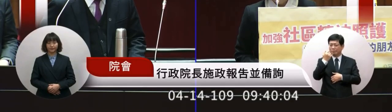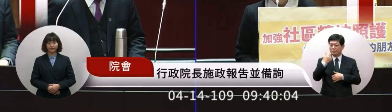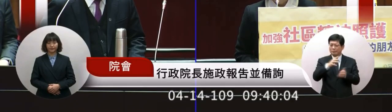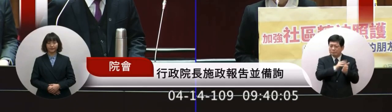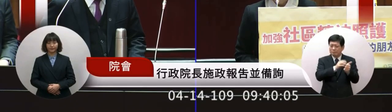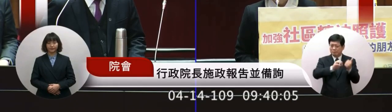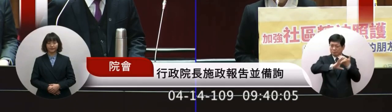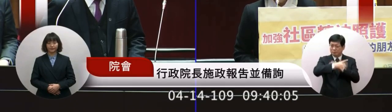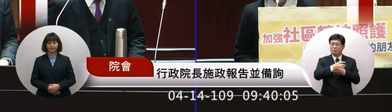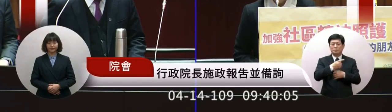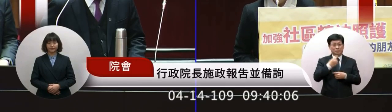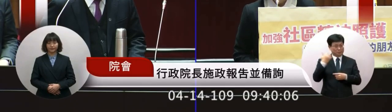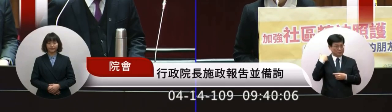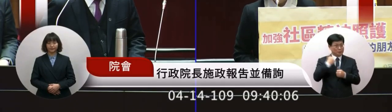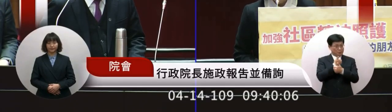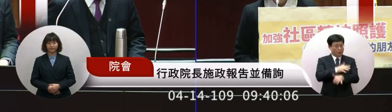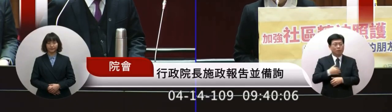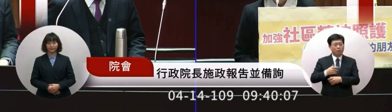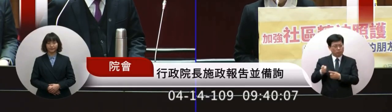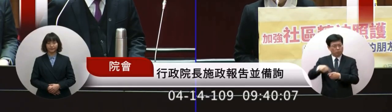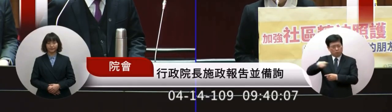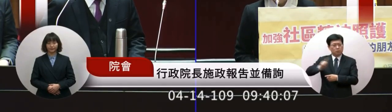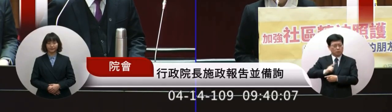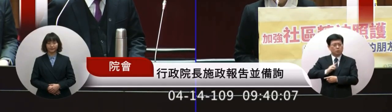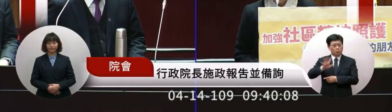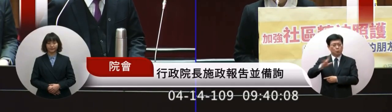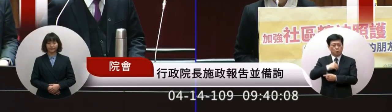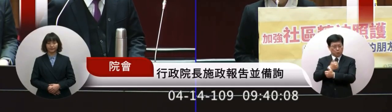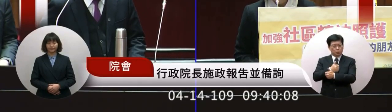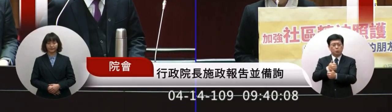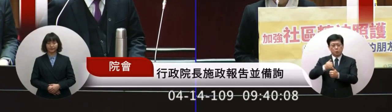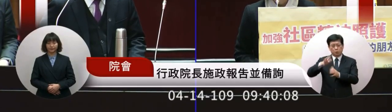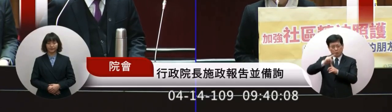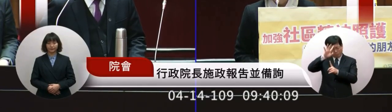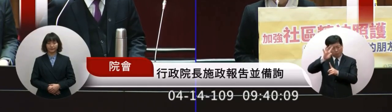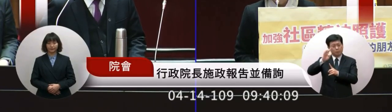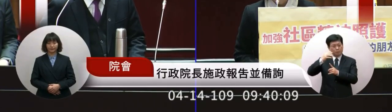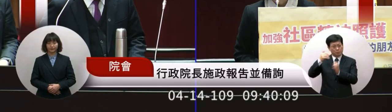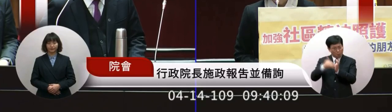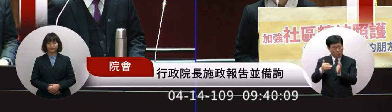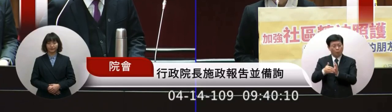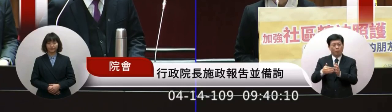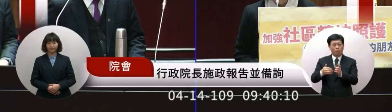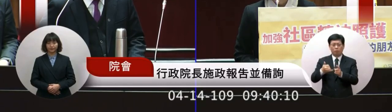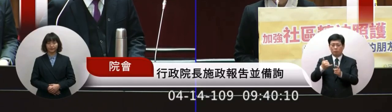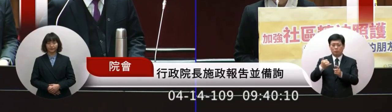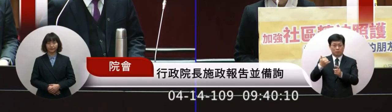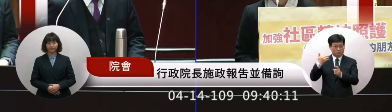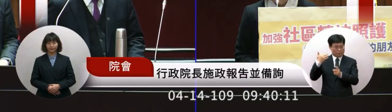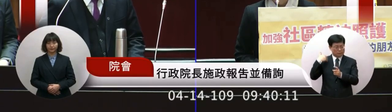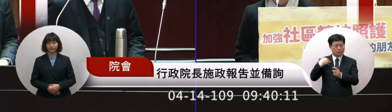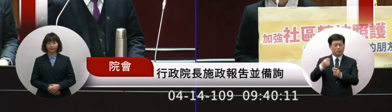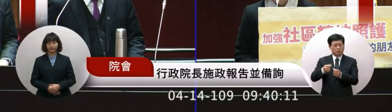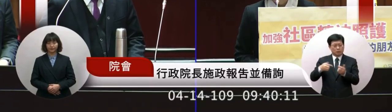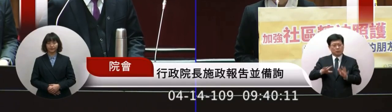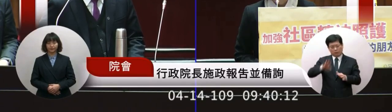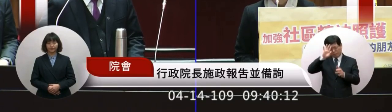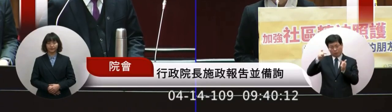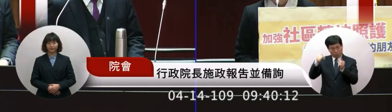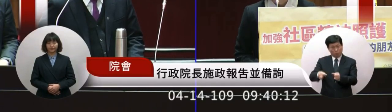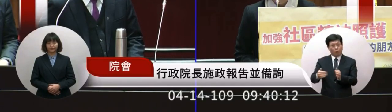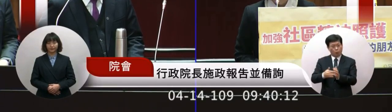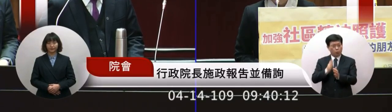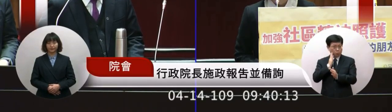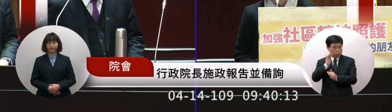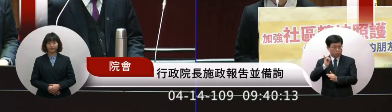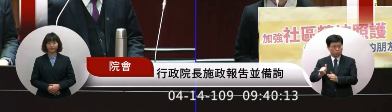参酌国外的经验，说让这些过来人有精神疾患经验的人，然后或者是他们已经逐渐好转的情况下，逐